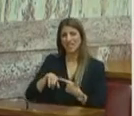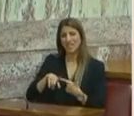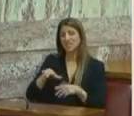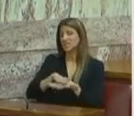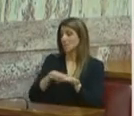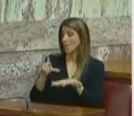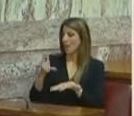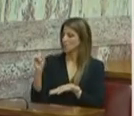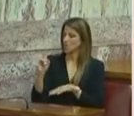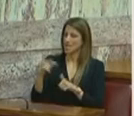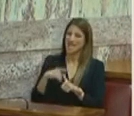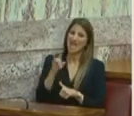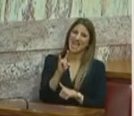Κασιδιάρη.